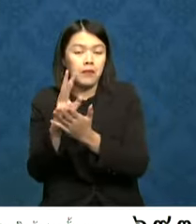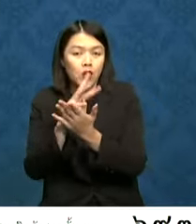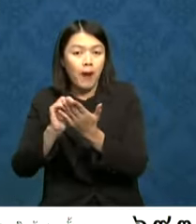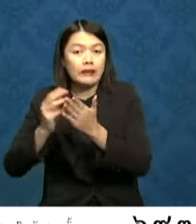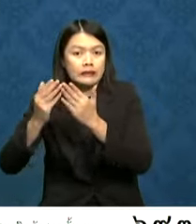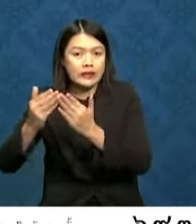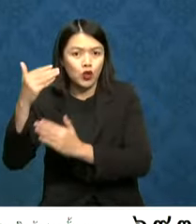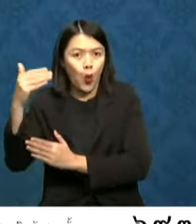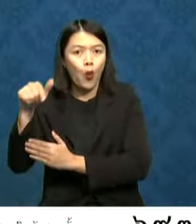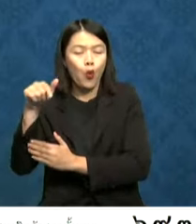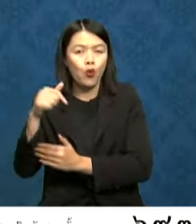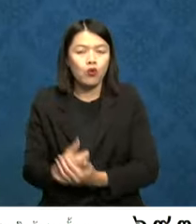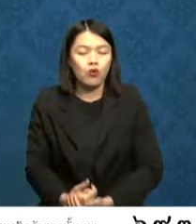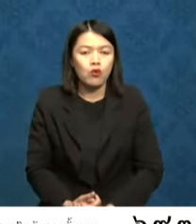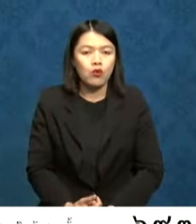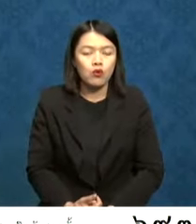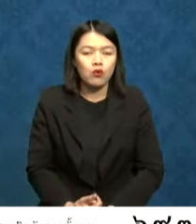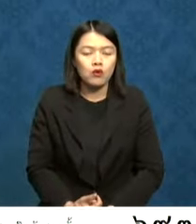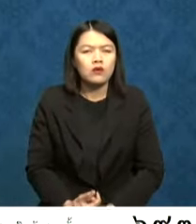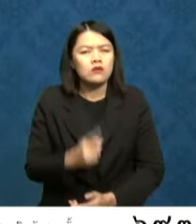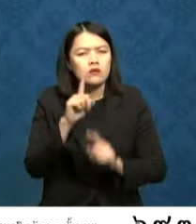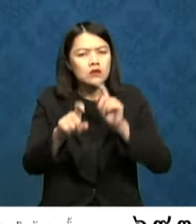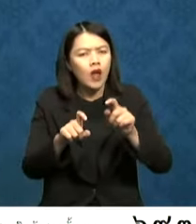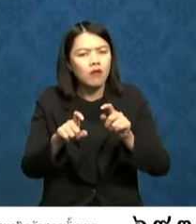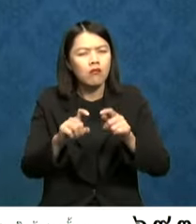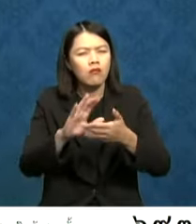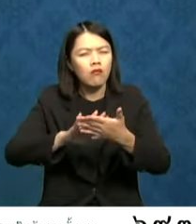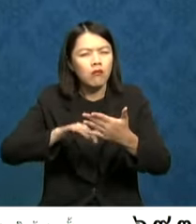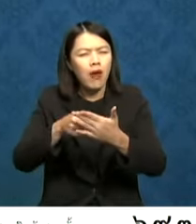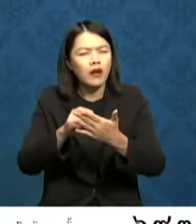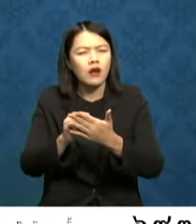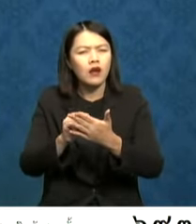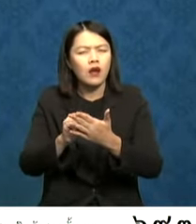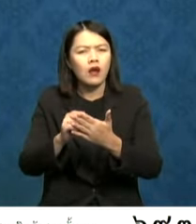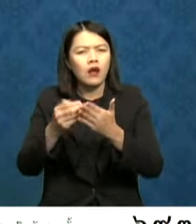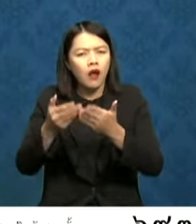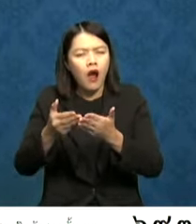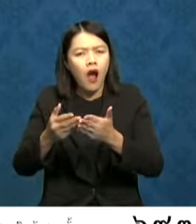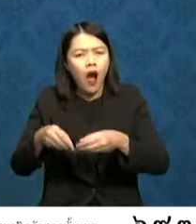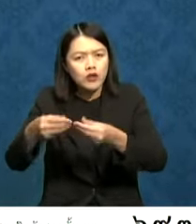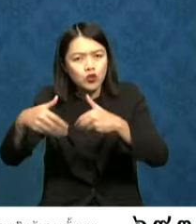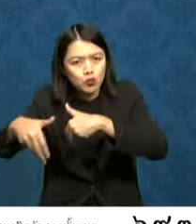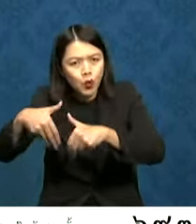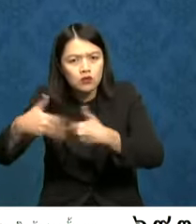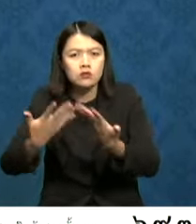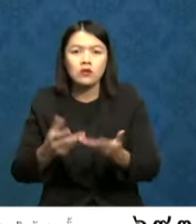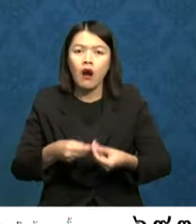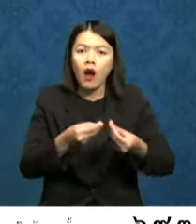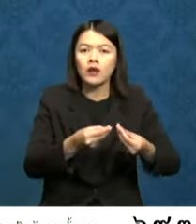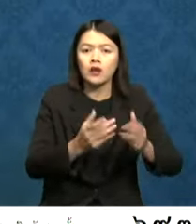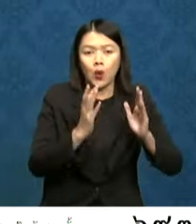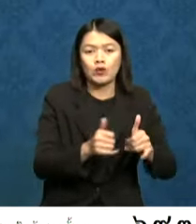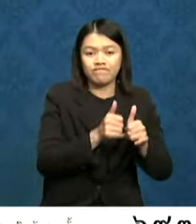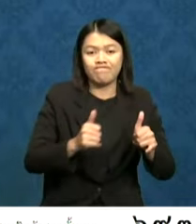ที่วันนี้พวกเรากำลังมีคำถามว่าเป็นนโยบายเรือธงเพื่อใครเพื่อประชาชนหรือเพื่อ 3